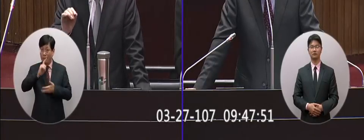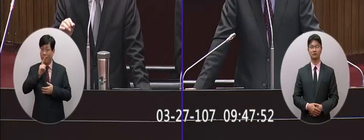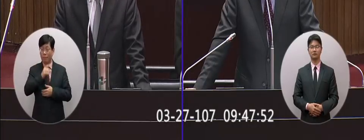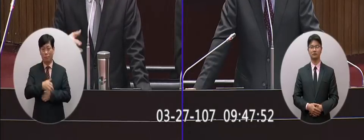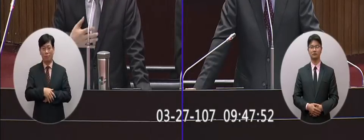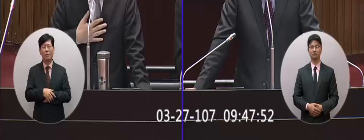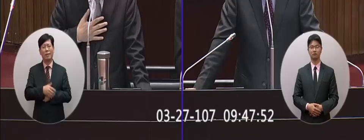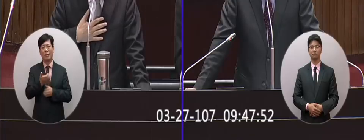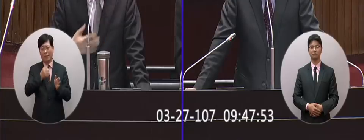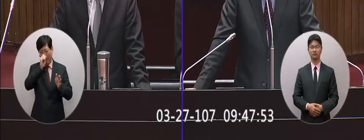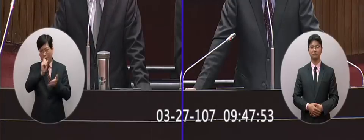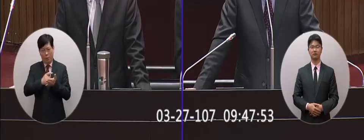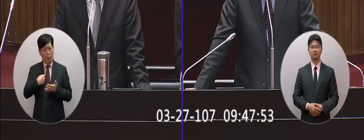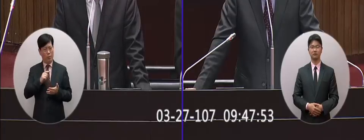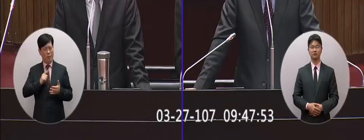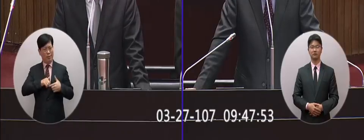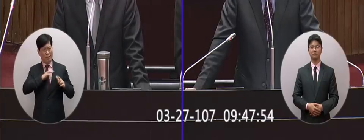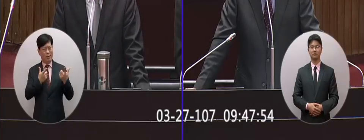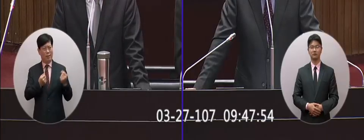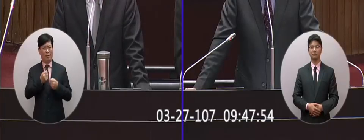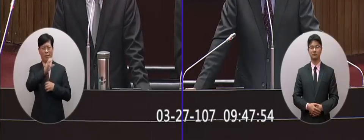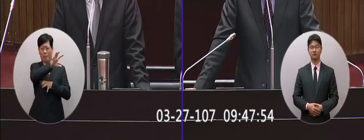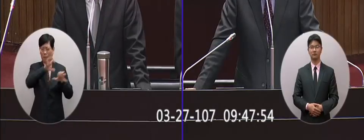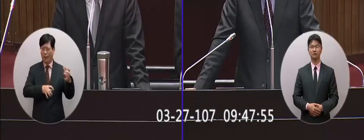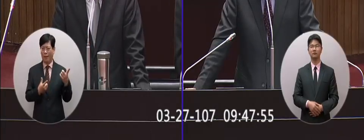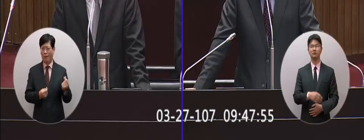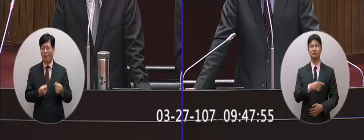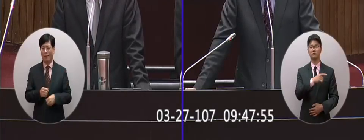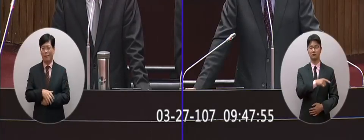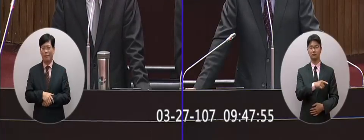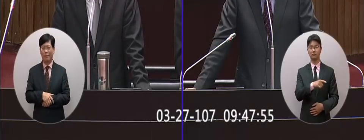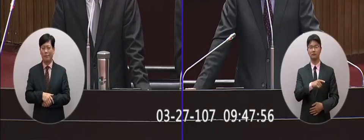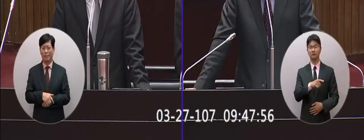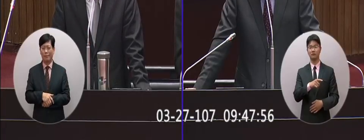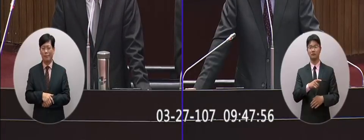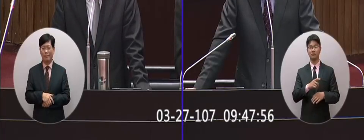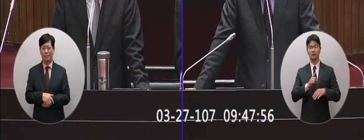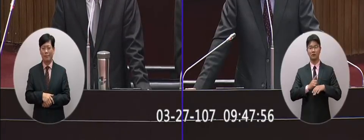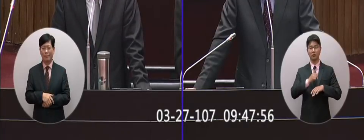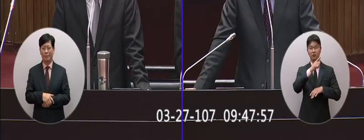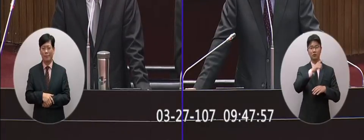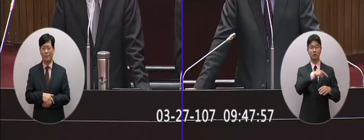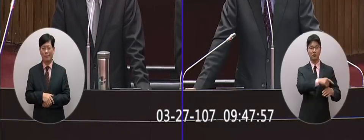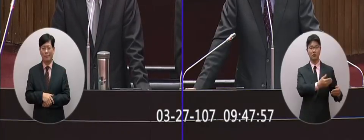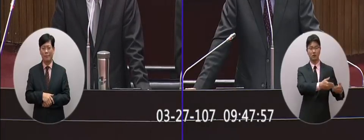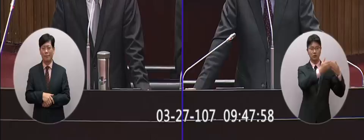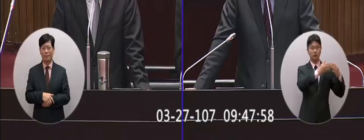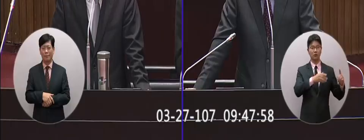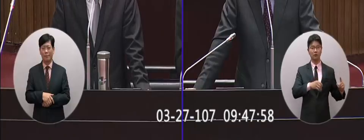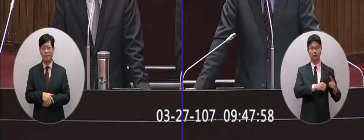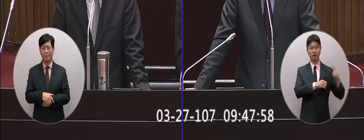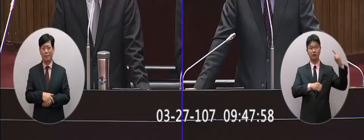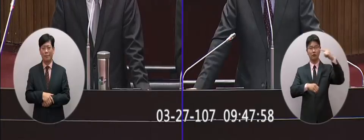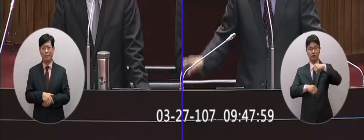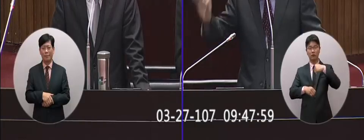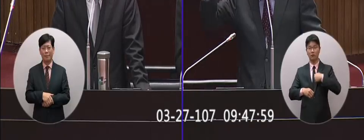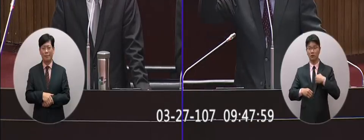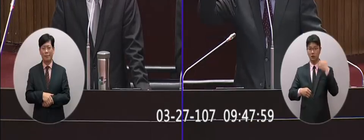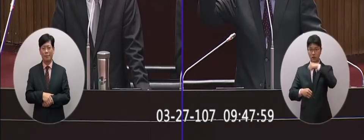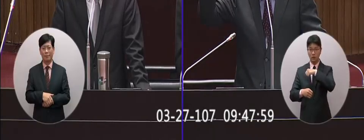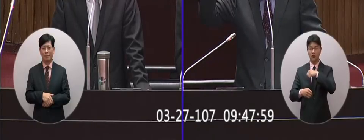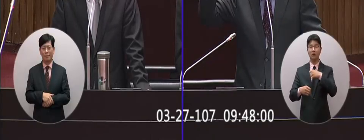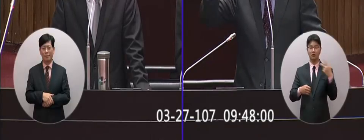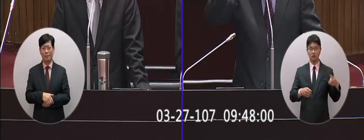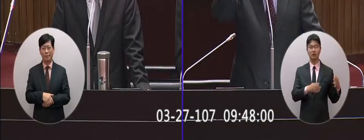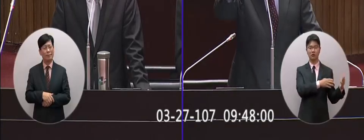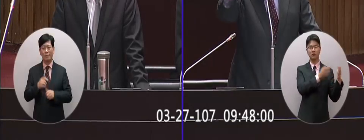正可以写出台湾民众心情的写照。 他的飞弹啊，随时对着台湾，他是对着日本，高空跟低